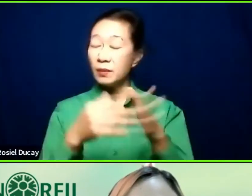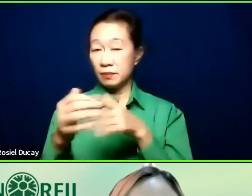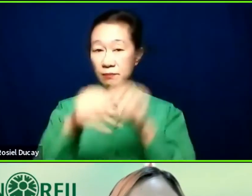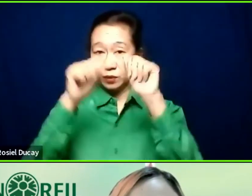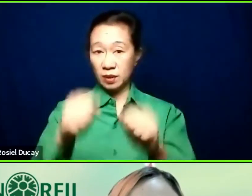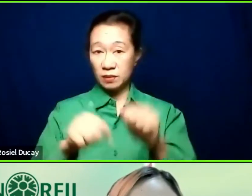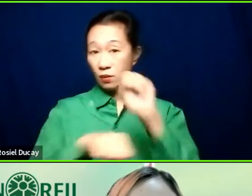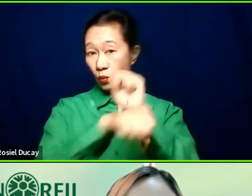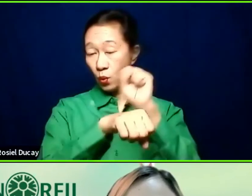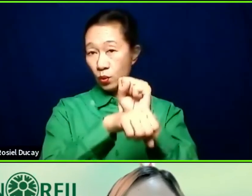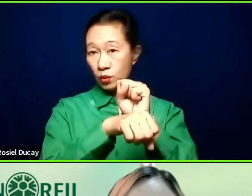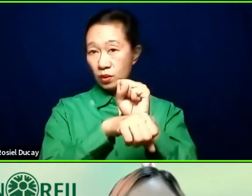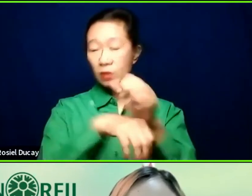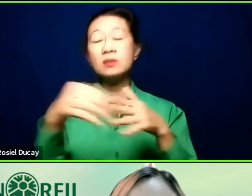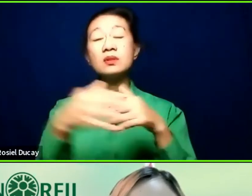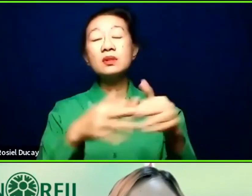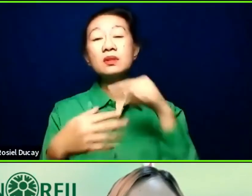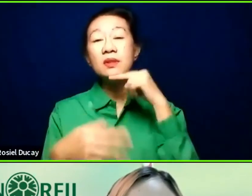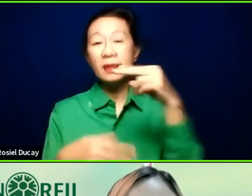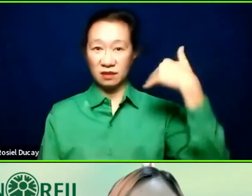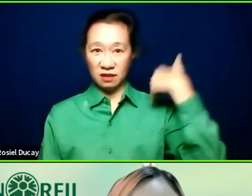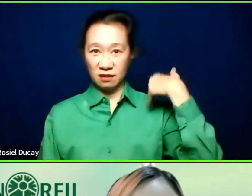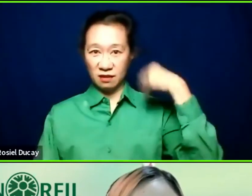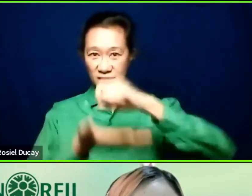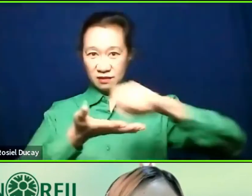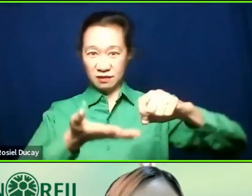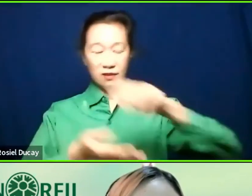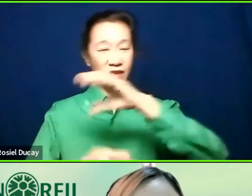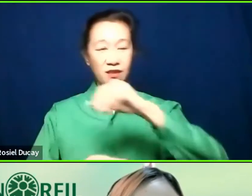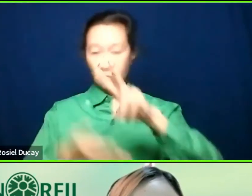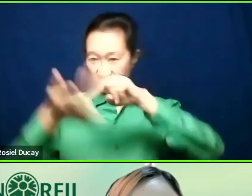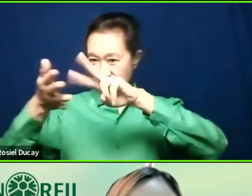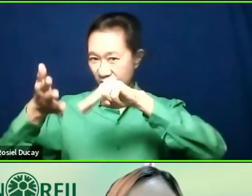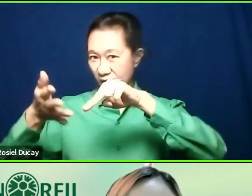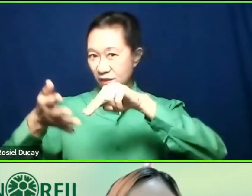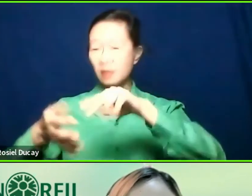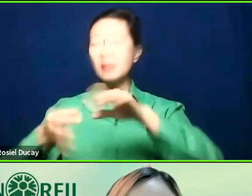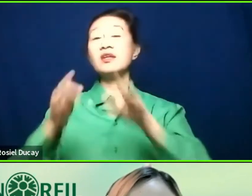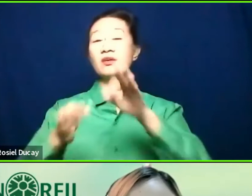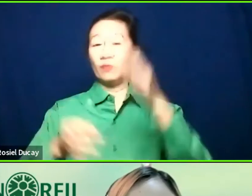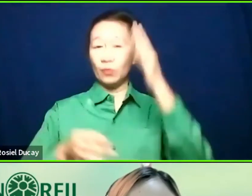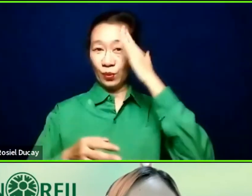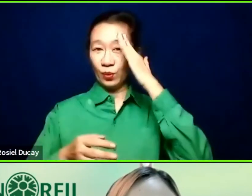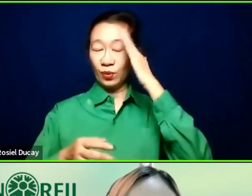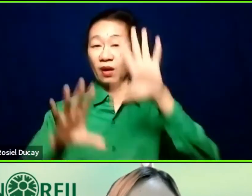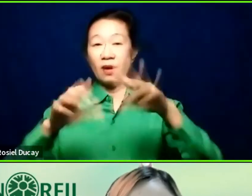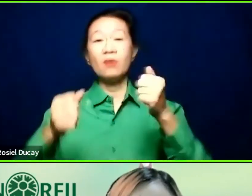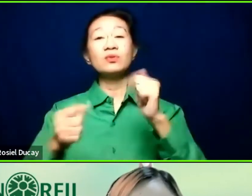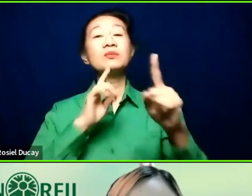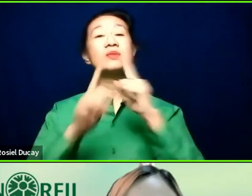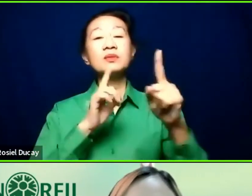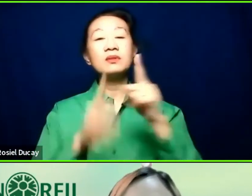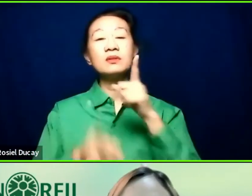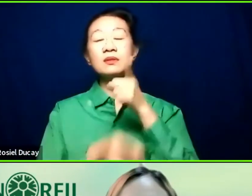siya magtrabaho kahit hindi pa po siya nakakasulat at nakapagbasa? Basta marunong lang po makipag-usap ng